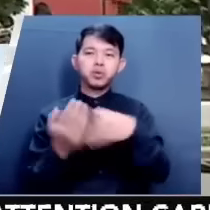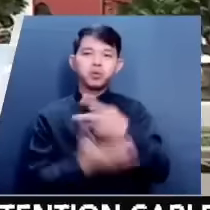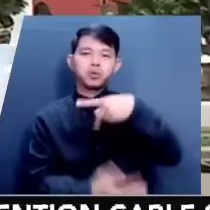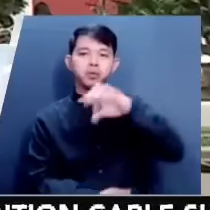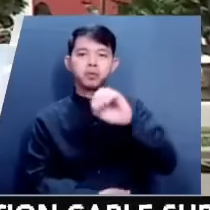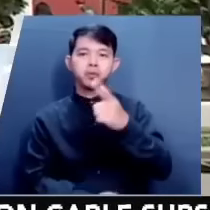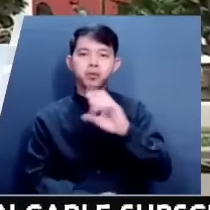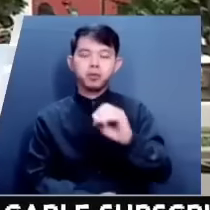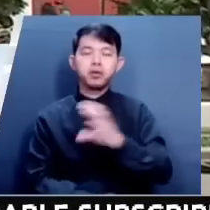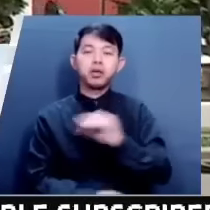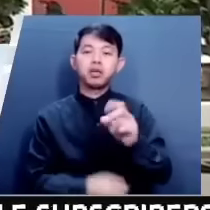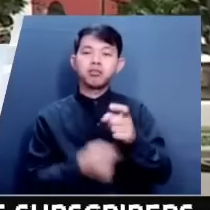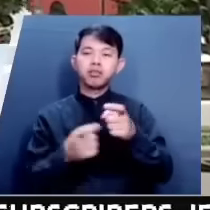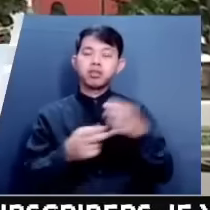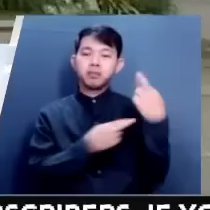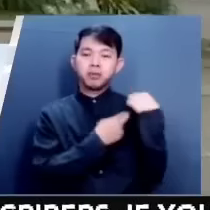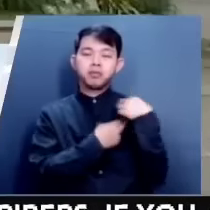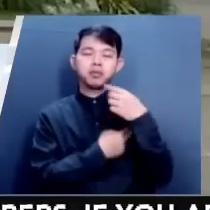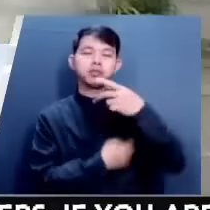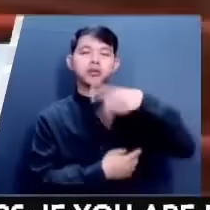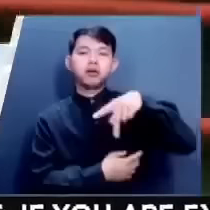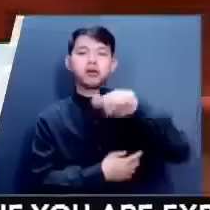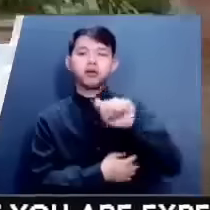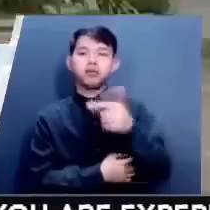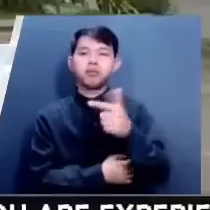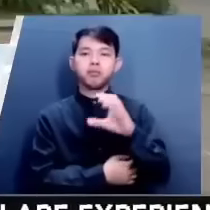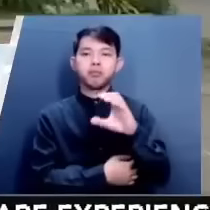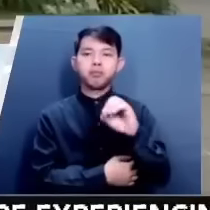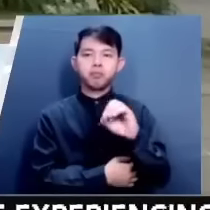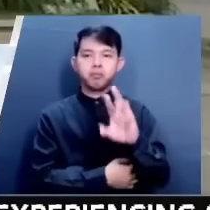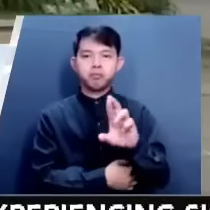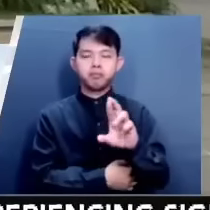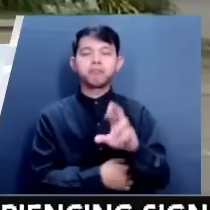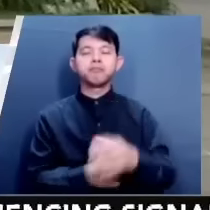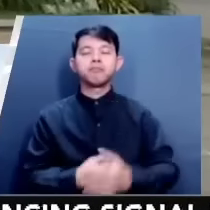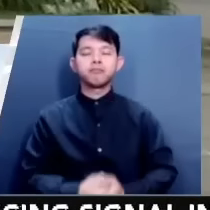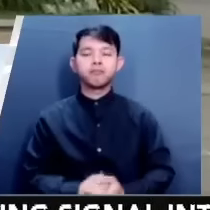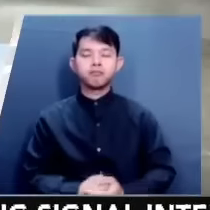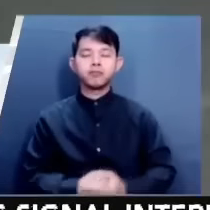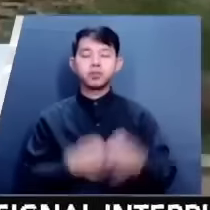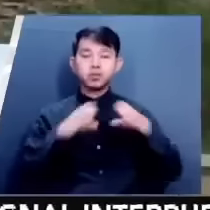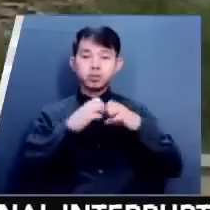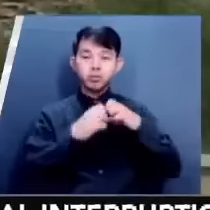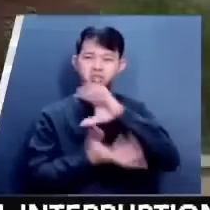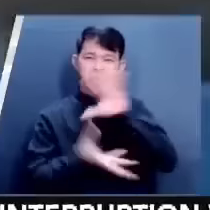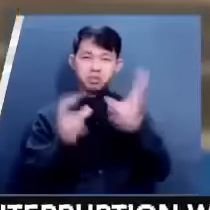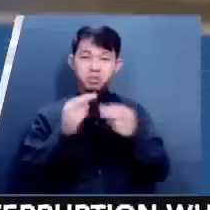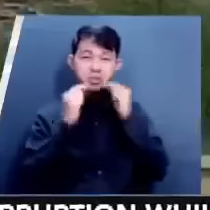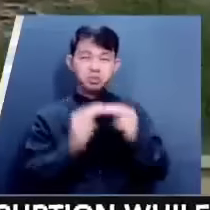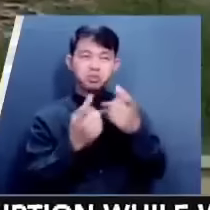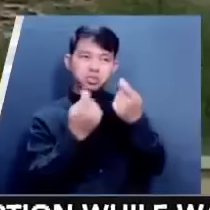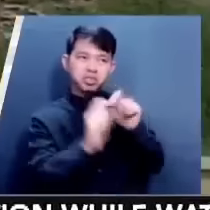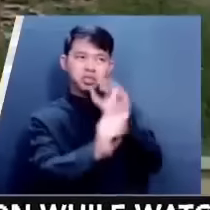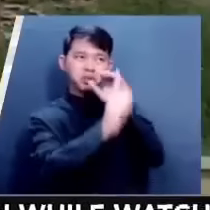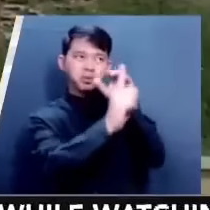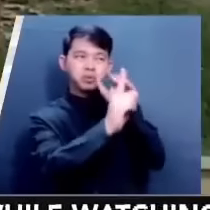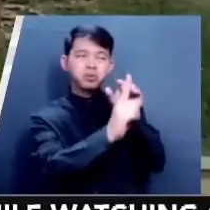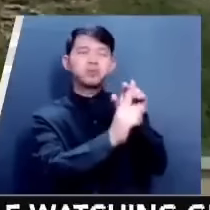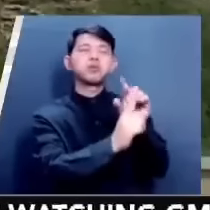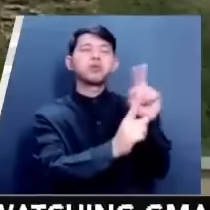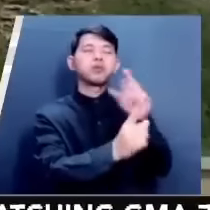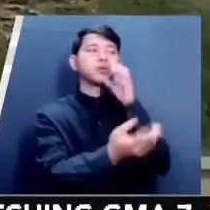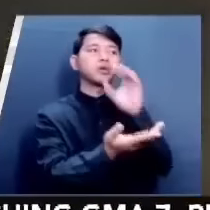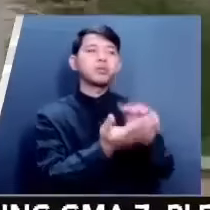ng pahayag si Ocampo habang sinusubukan ng GMA Integrated News na makuha si Sigwa. Joseph Morong, nagbabalita para sa